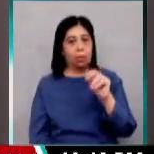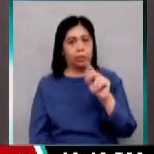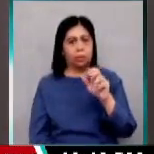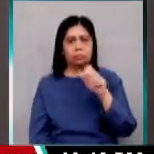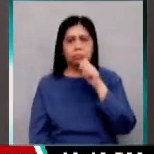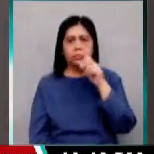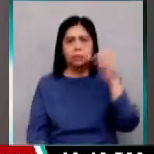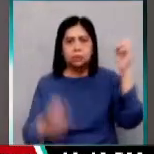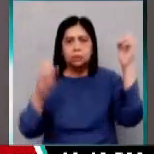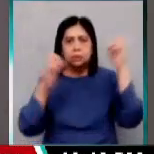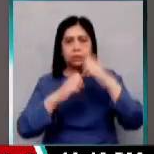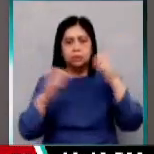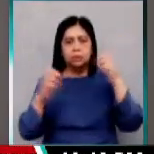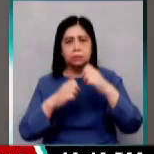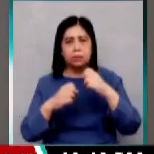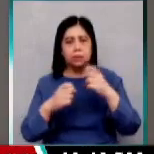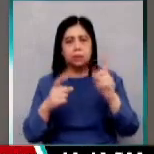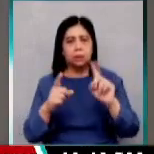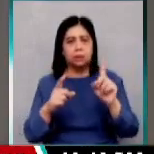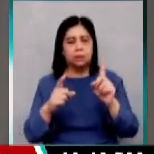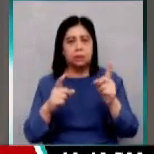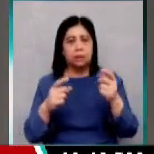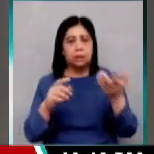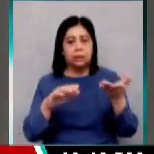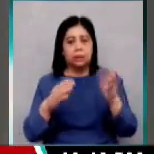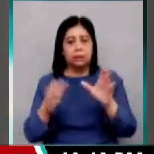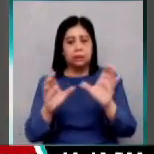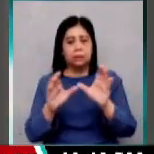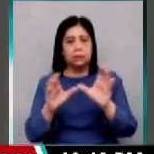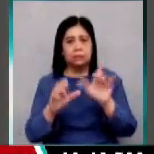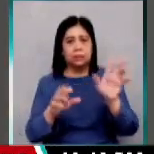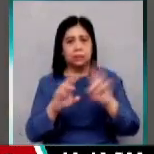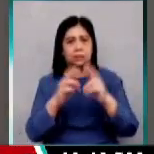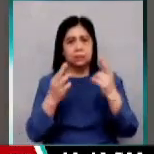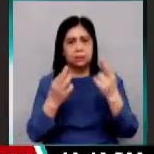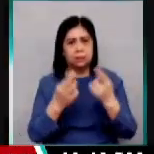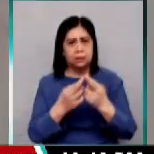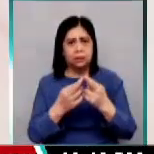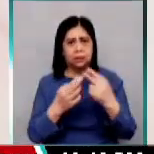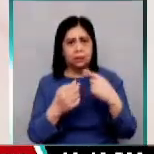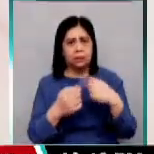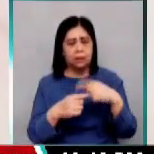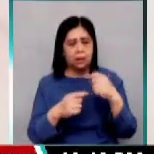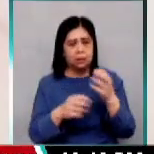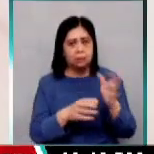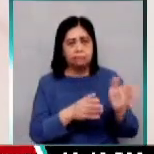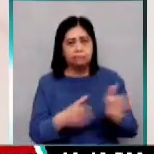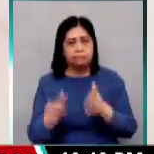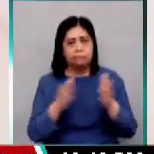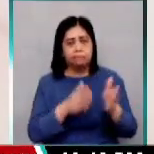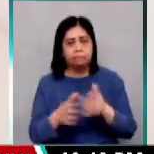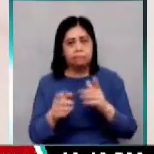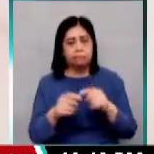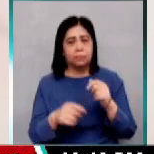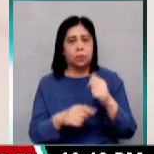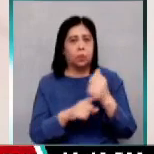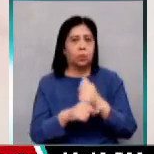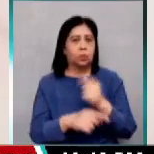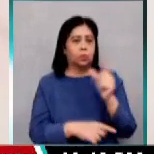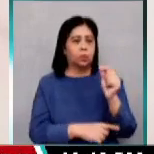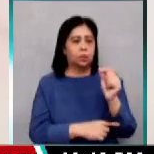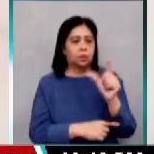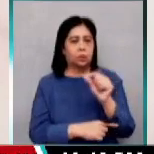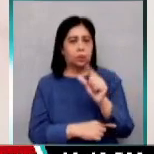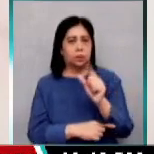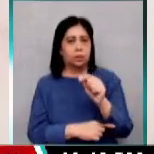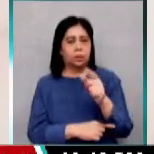death certificate mismo ng kanyang kaanak ang kanyang aasikasuhin. August 2020, sinubok